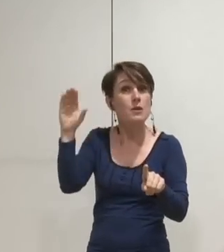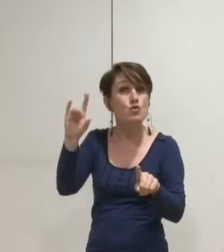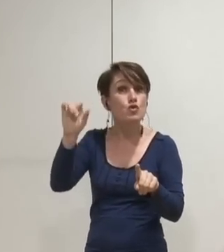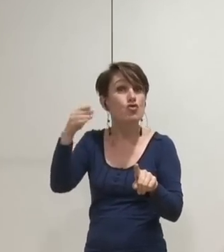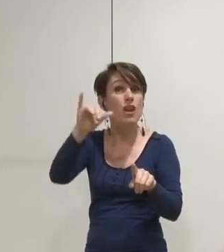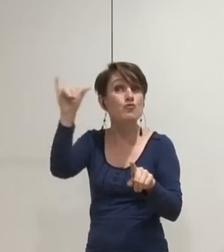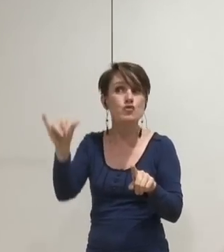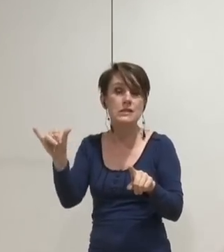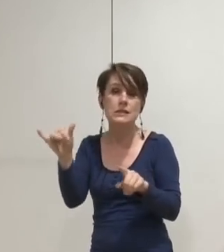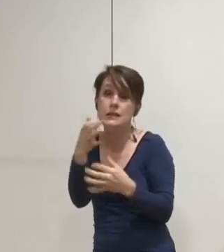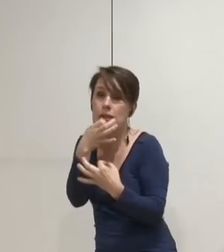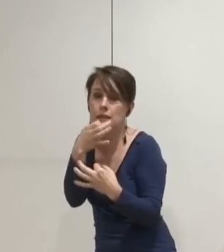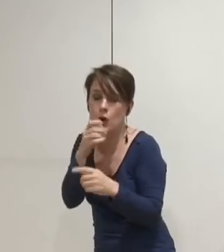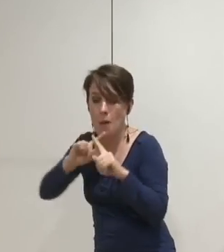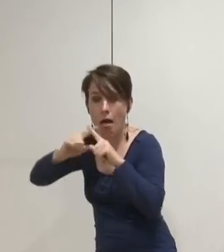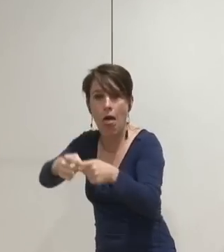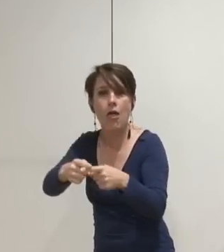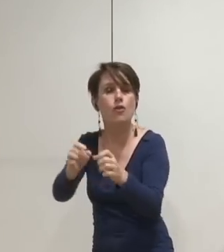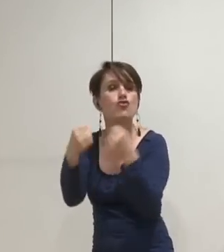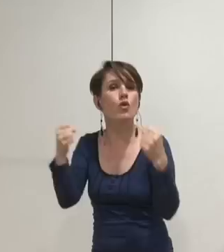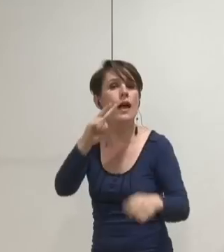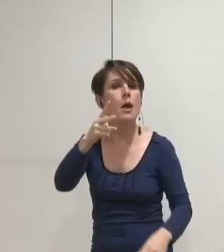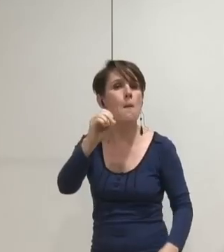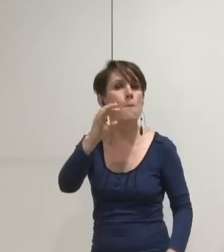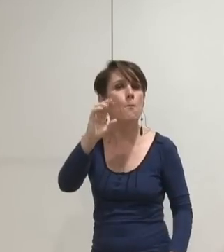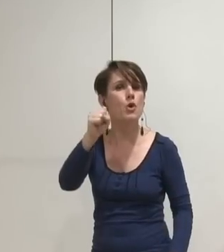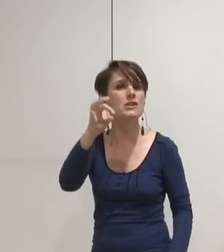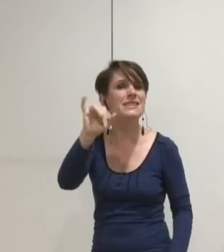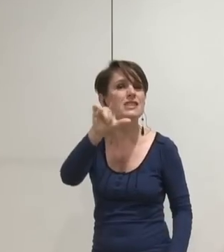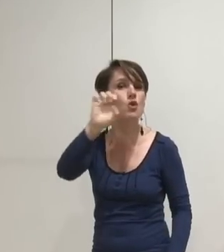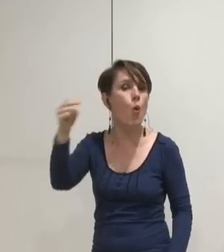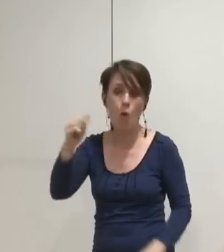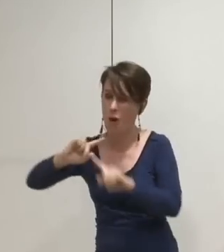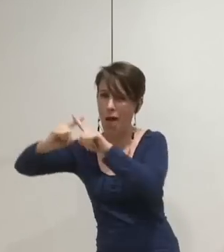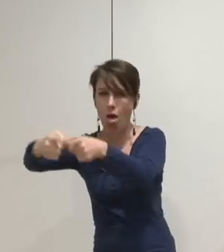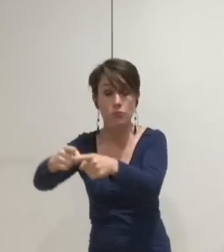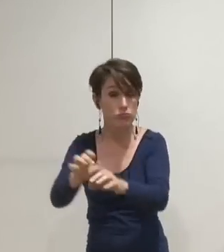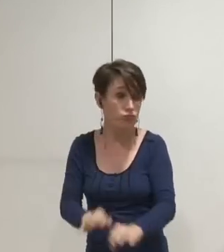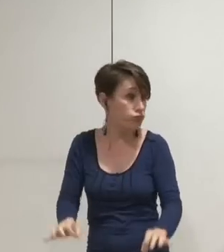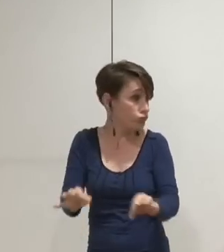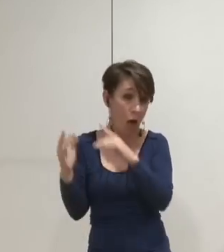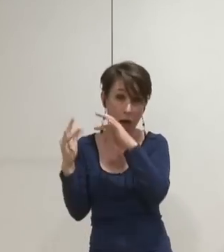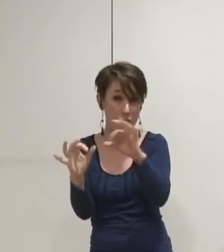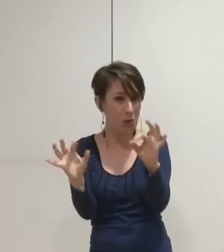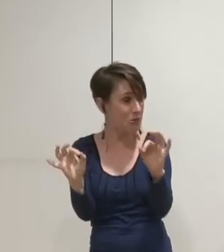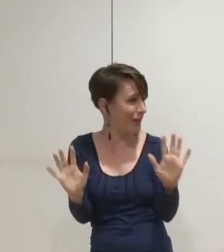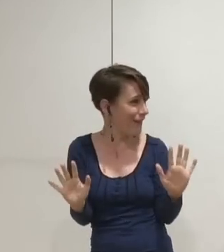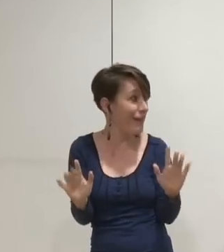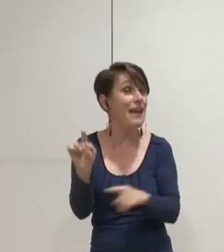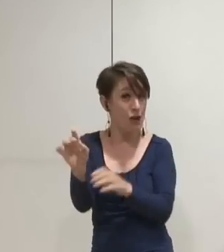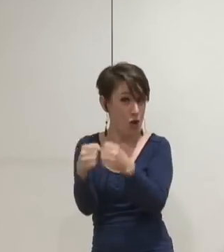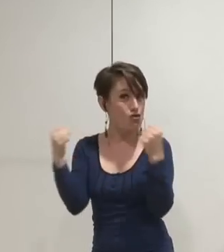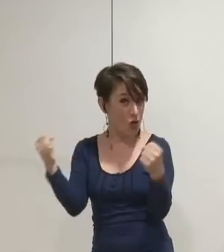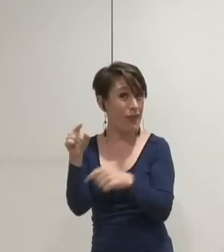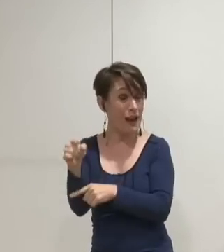dicte au postillons ce ce qu'ils doivent écrire pourquoi pas mais ça m'étonnerait et le postillon déjà dénoncé le fait que